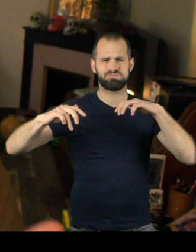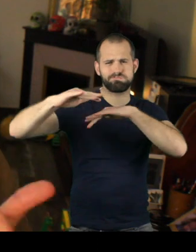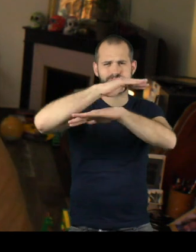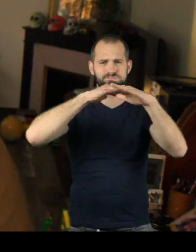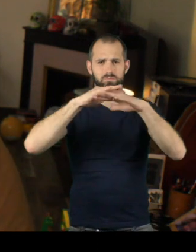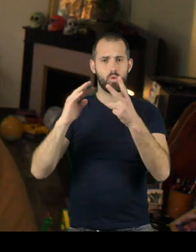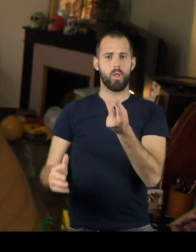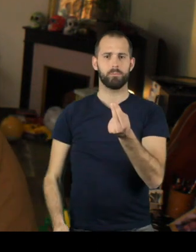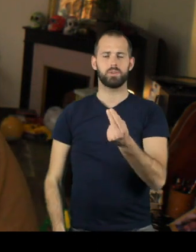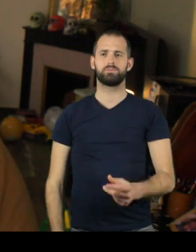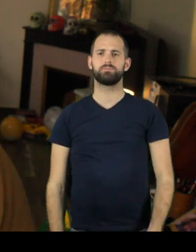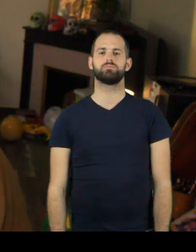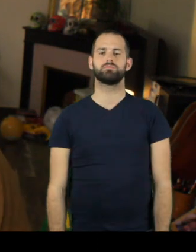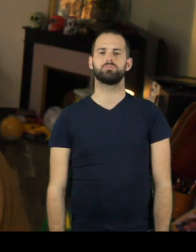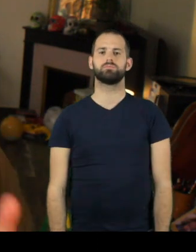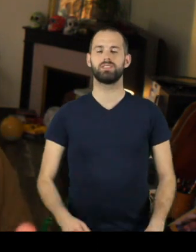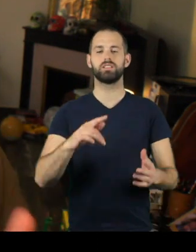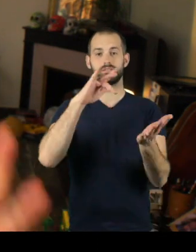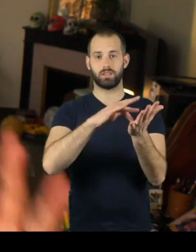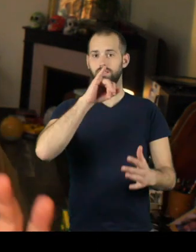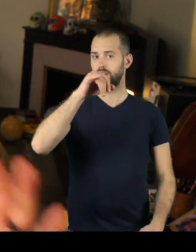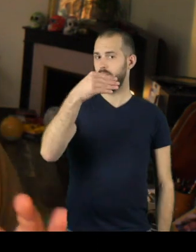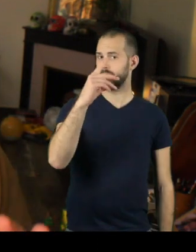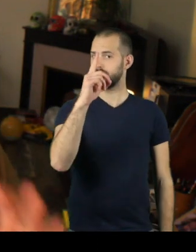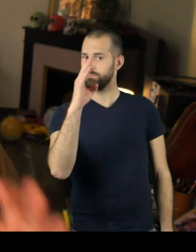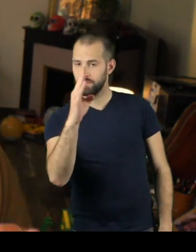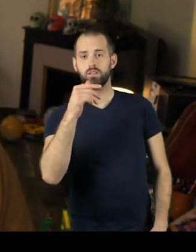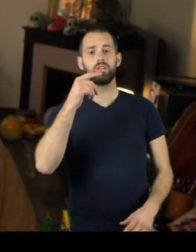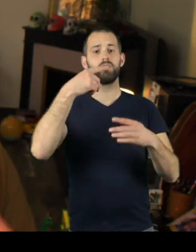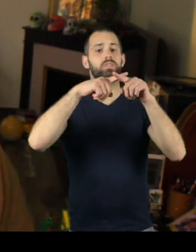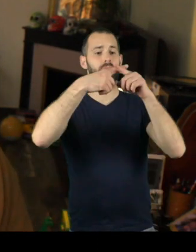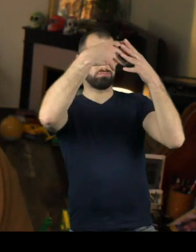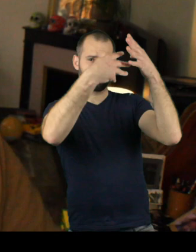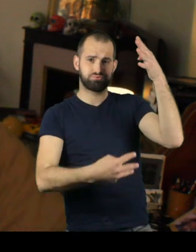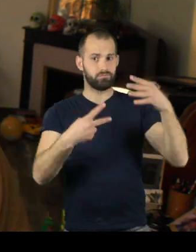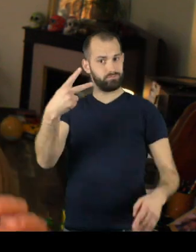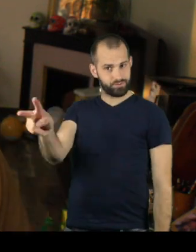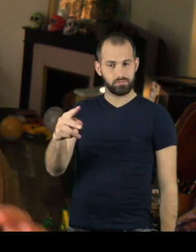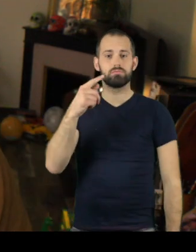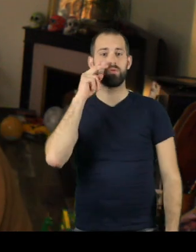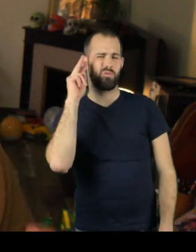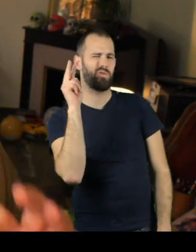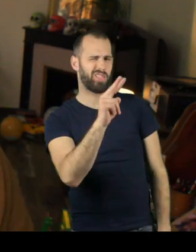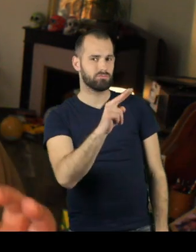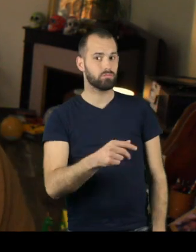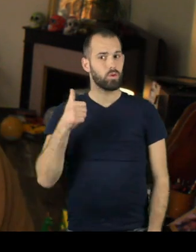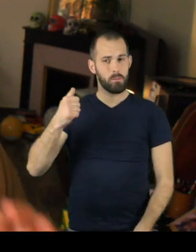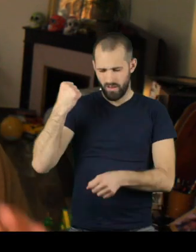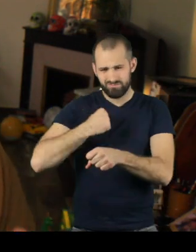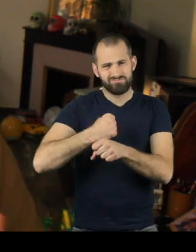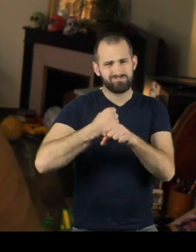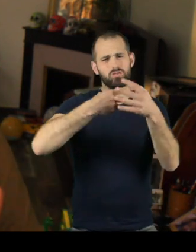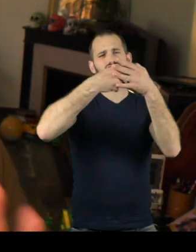les sons, les bruitages et les ambiances sonores dans un film. Juste allez voir la filmographie de Ben Burtt sur IMDb, c'est incroyable, ce type a travaillé